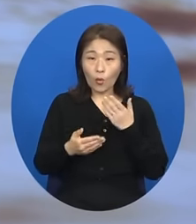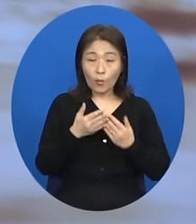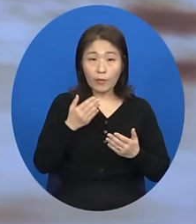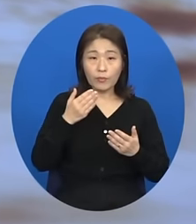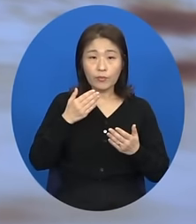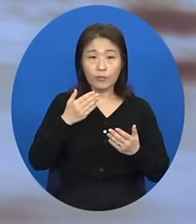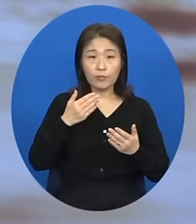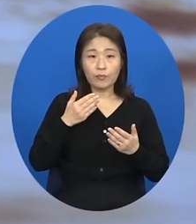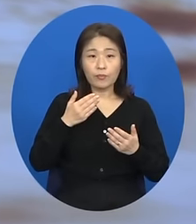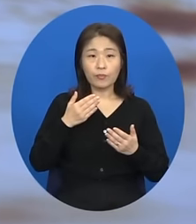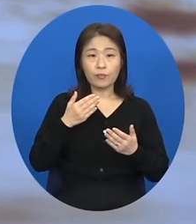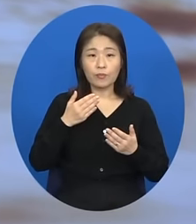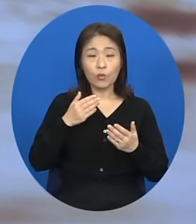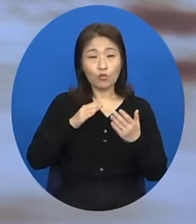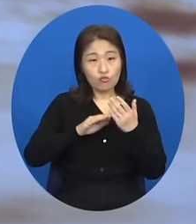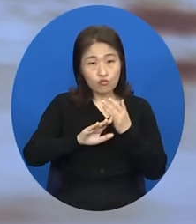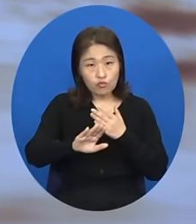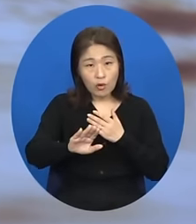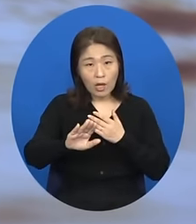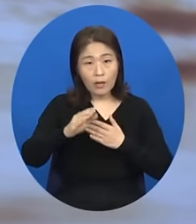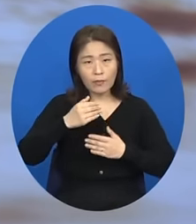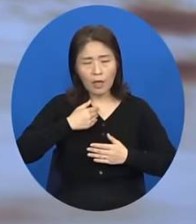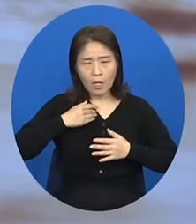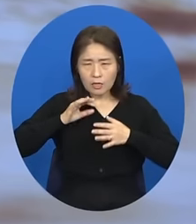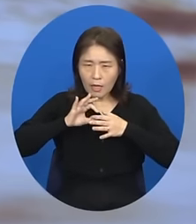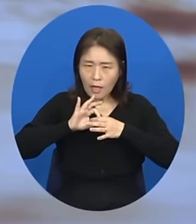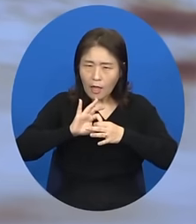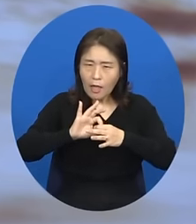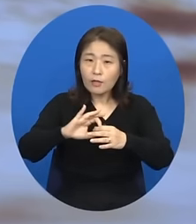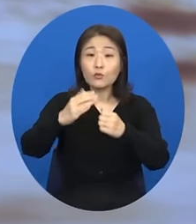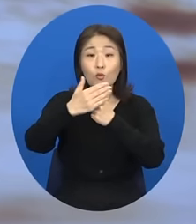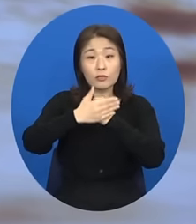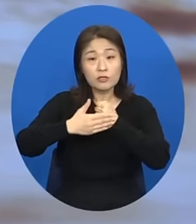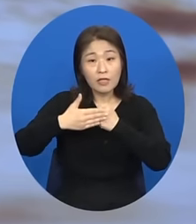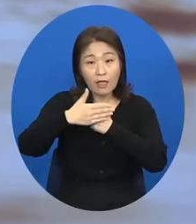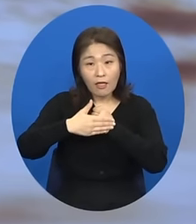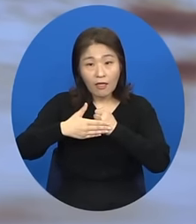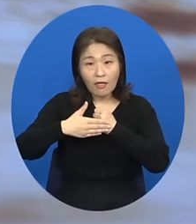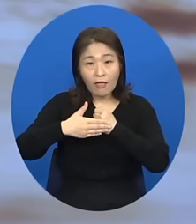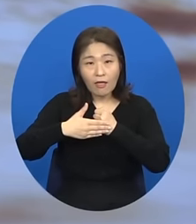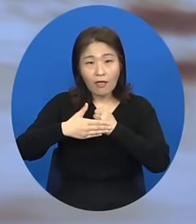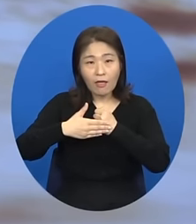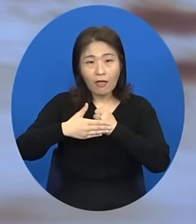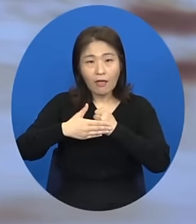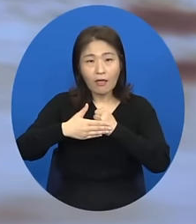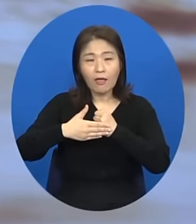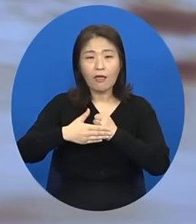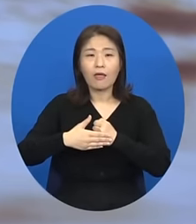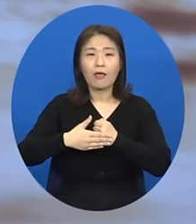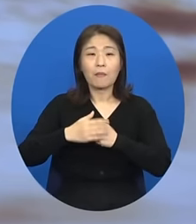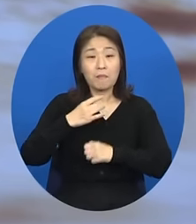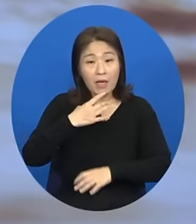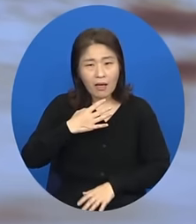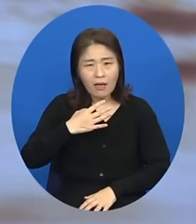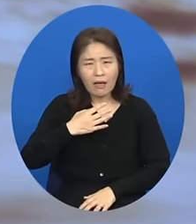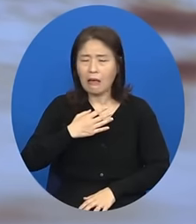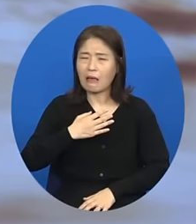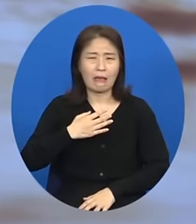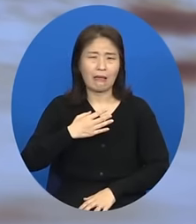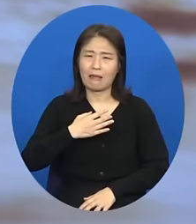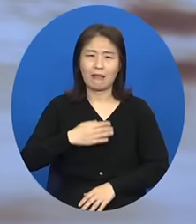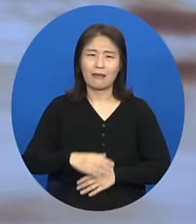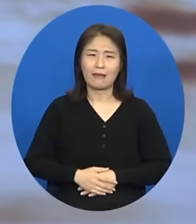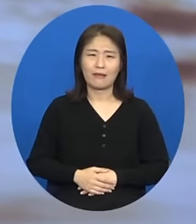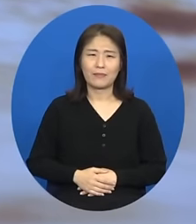앞으로도 이 은혜를 계속 누릴 줄 알았어요. 그런데 큰 오산이더라고요. 제 안에